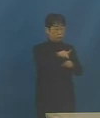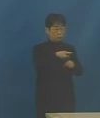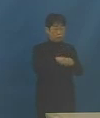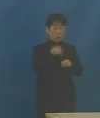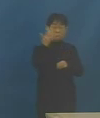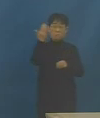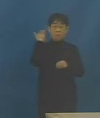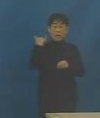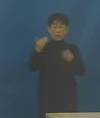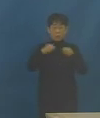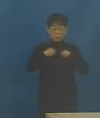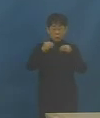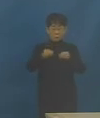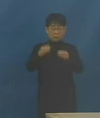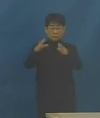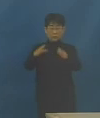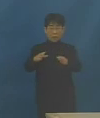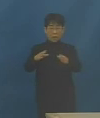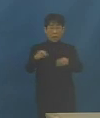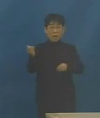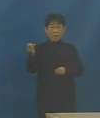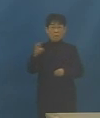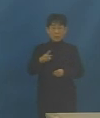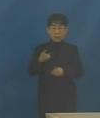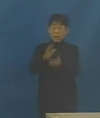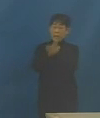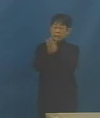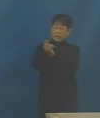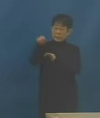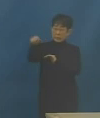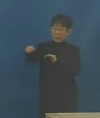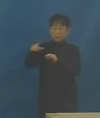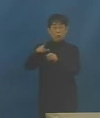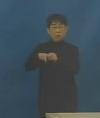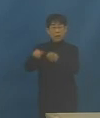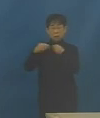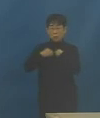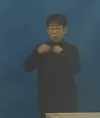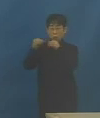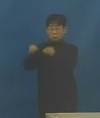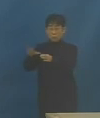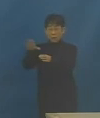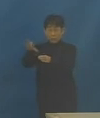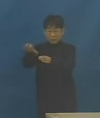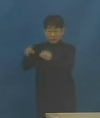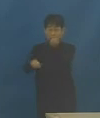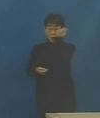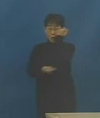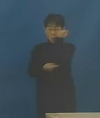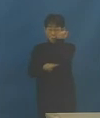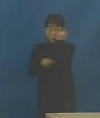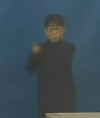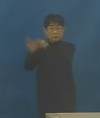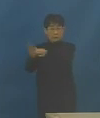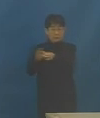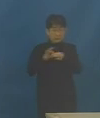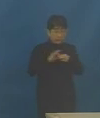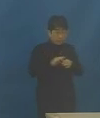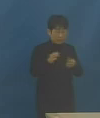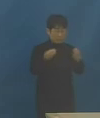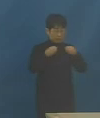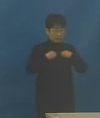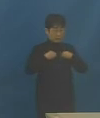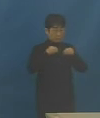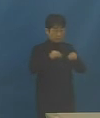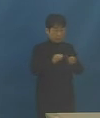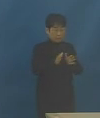あるいは県外におけるクラスター的な集団関西などに基づく感染拡大が見